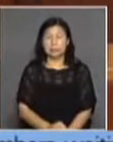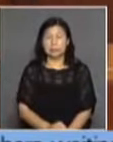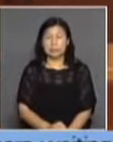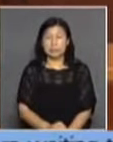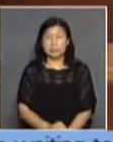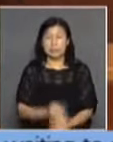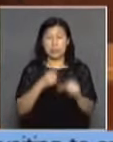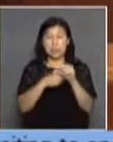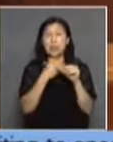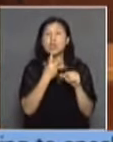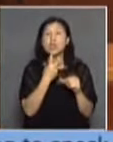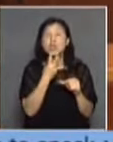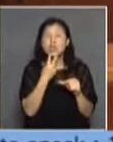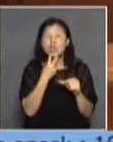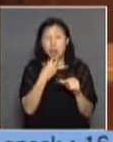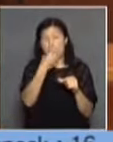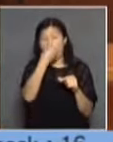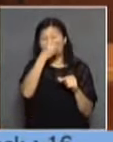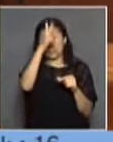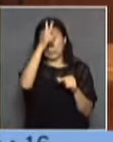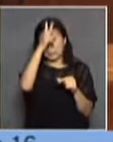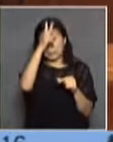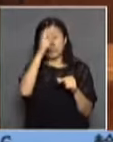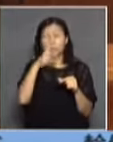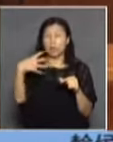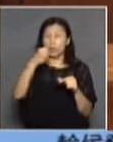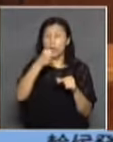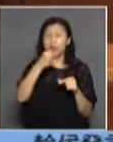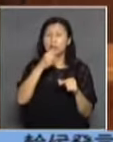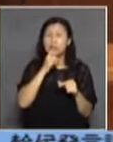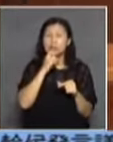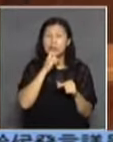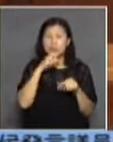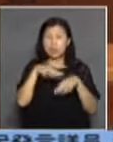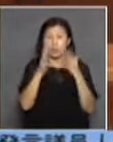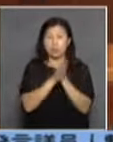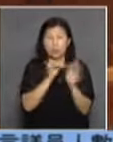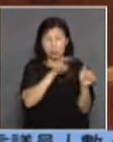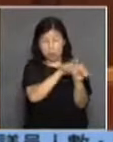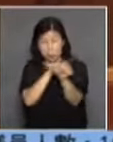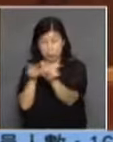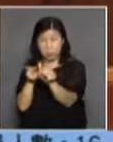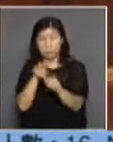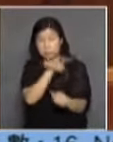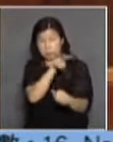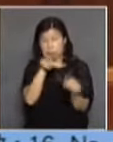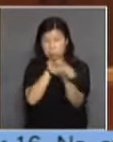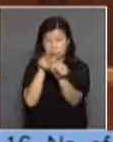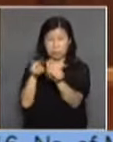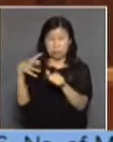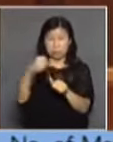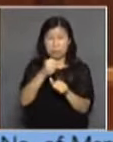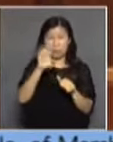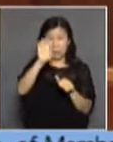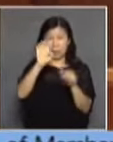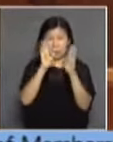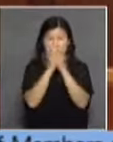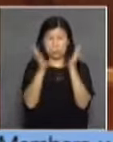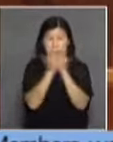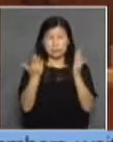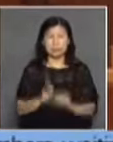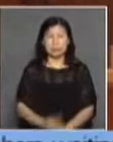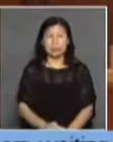中央同埋特區之間嗰、那個、那個權力嘅問題，嗰、那個所謂全面管治權嘅問題。喺白皮書裏面咧，有